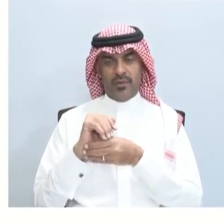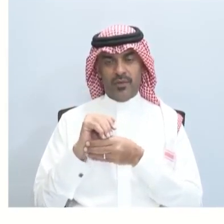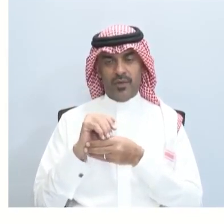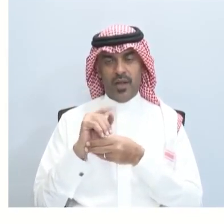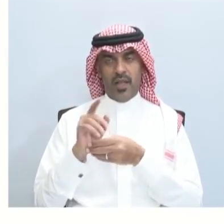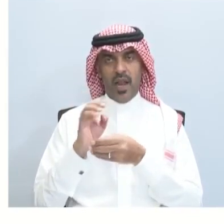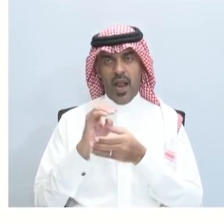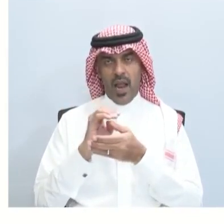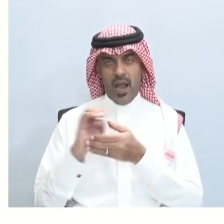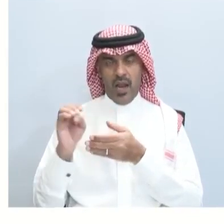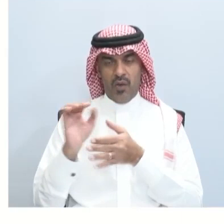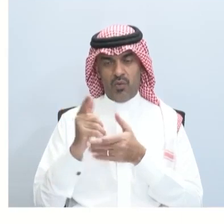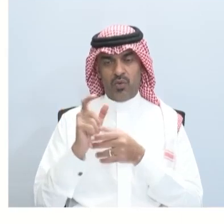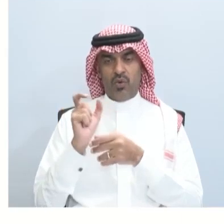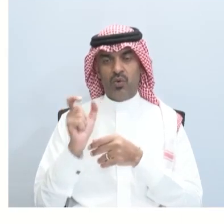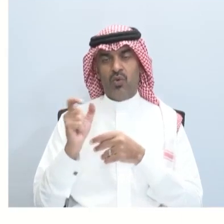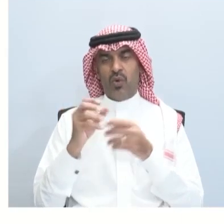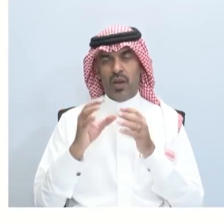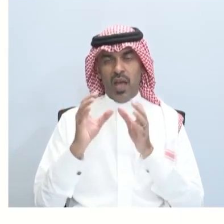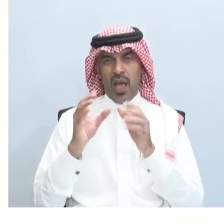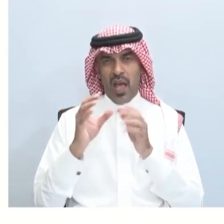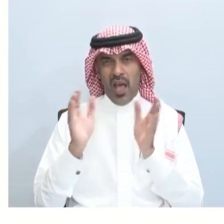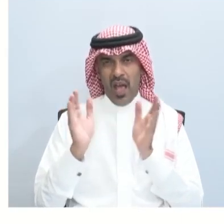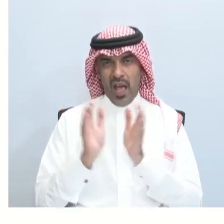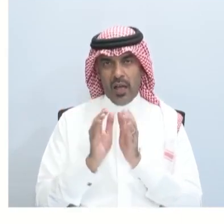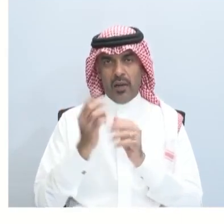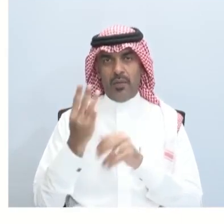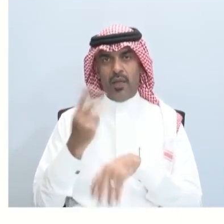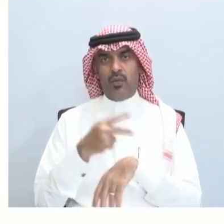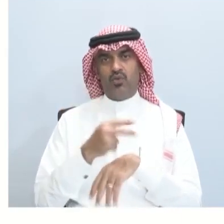اذا الحل هو نون اقل من ثلاثه وعشرين